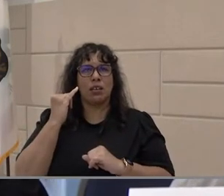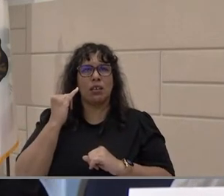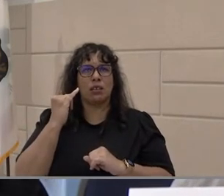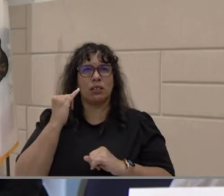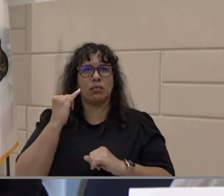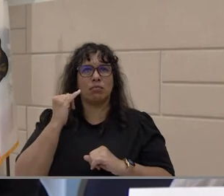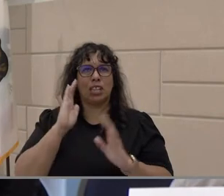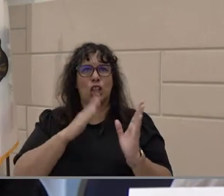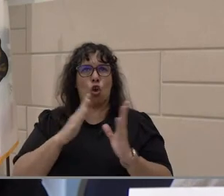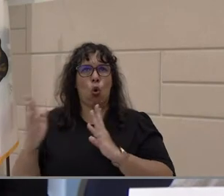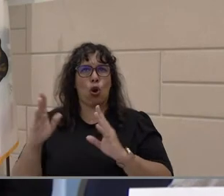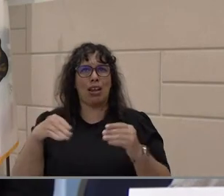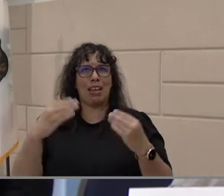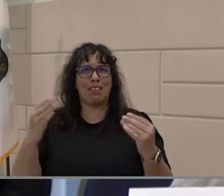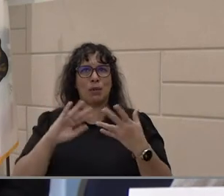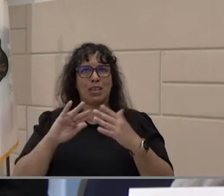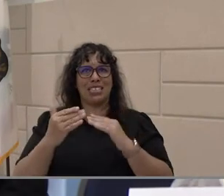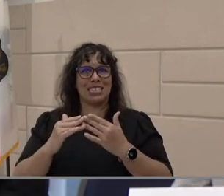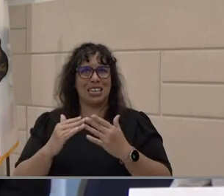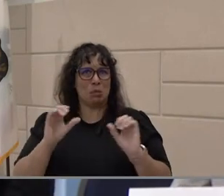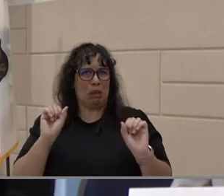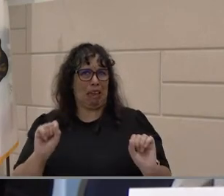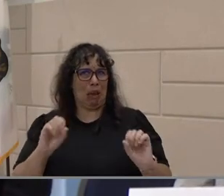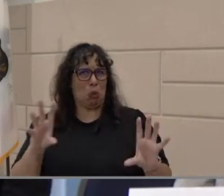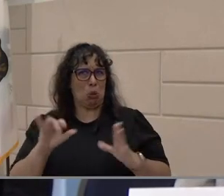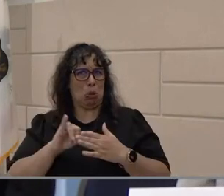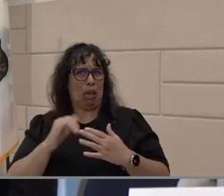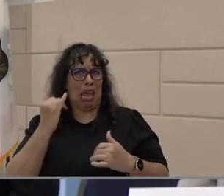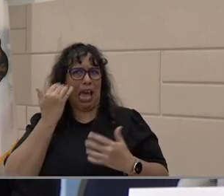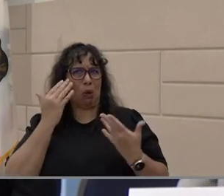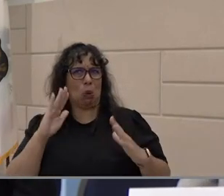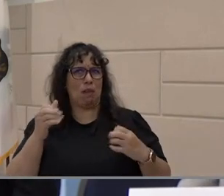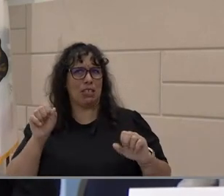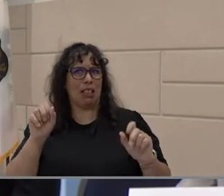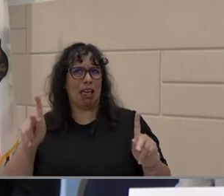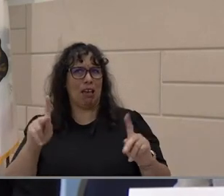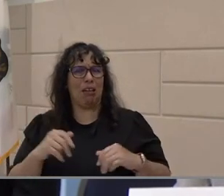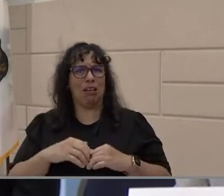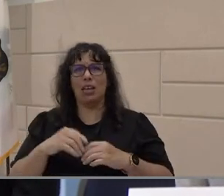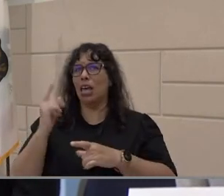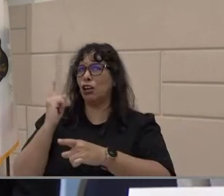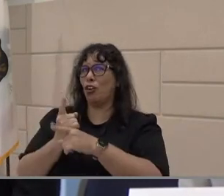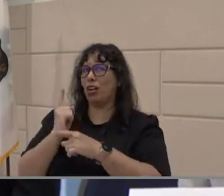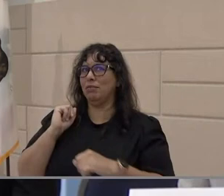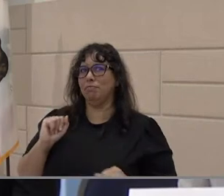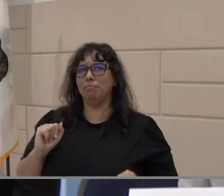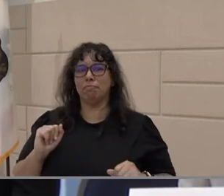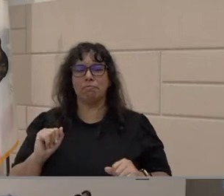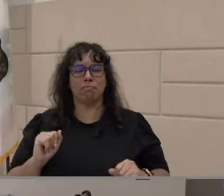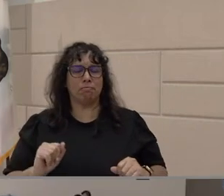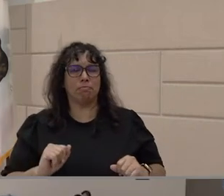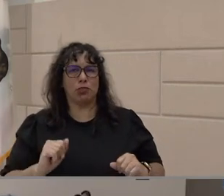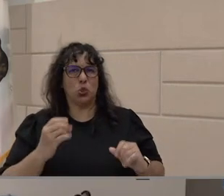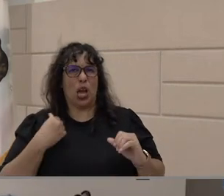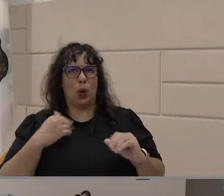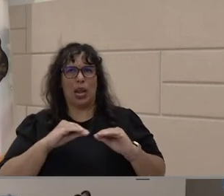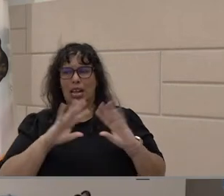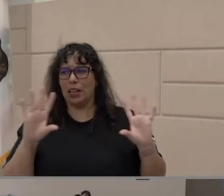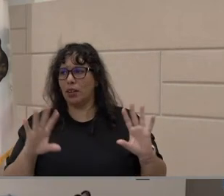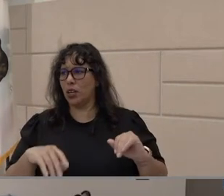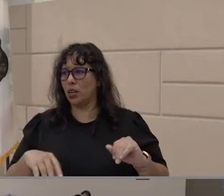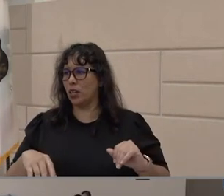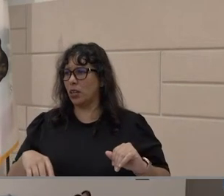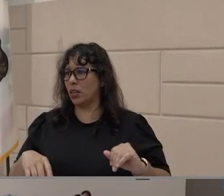សន្មតថារនងនឹងកើតឡើងទៀតបើសិនជាមានការបញ្ជាពីថ្នាក់លើសូមអរគុណអរគុណ